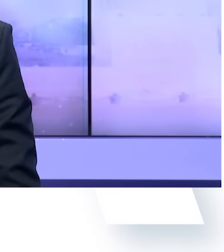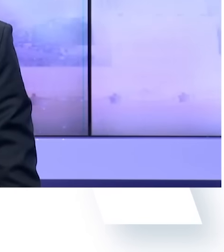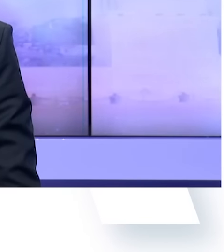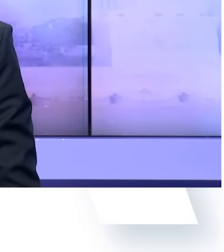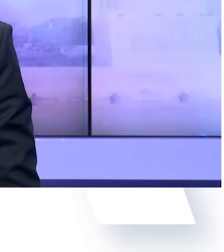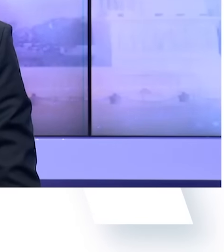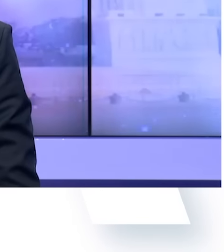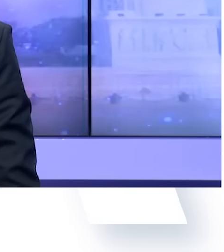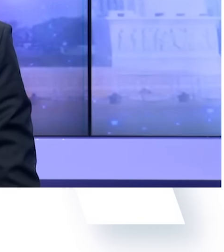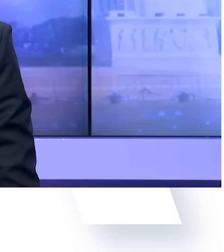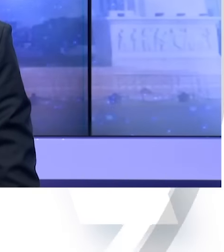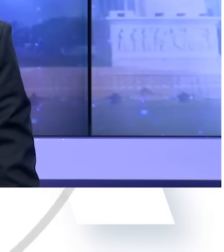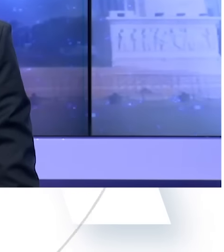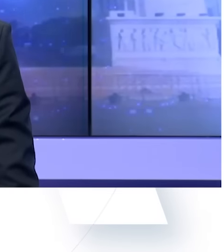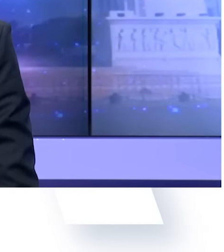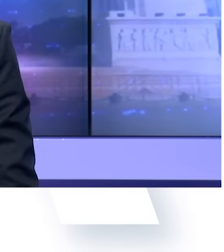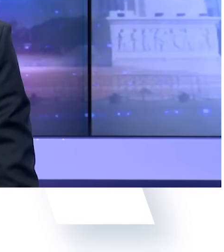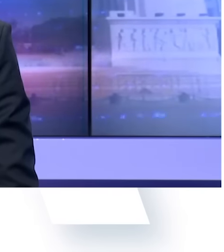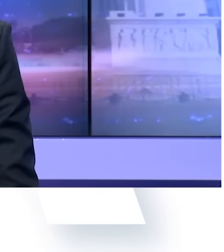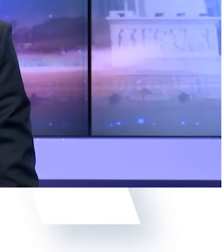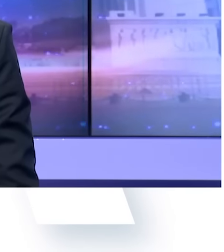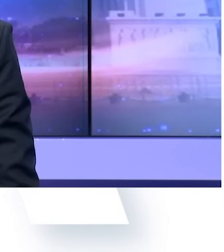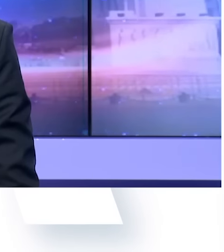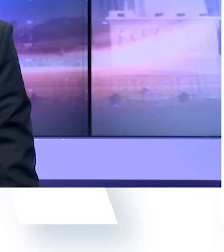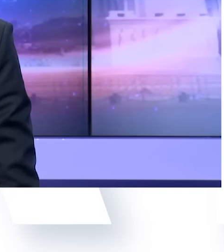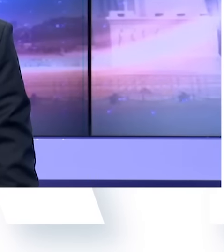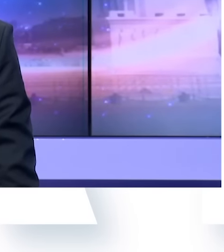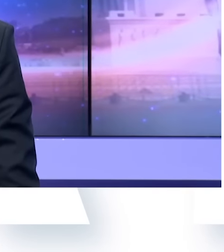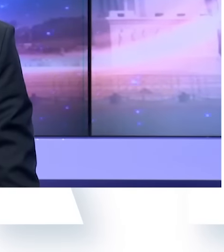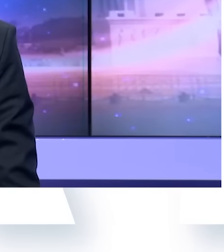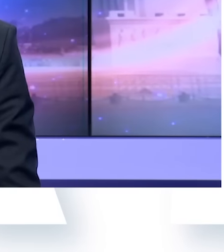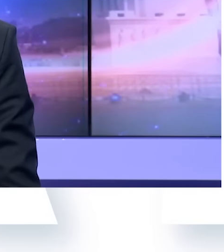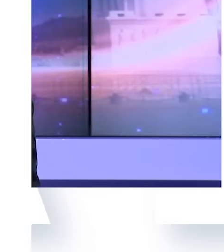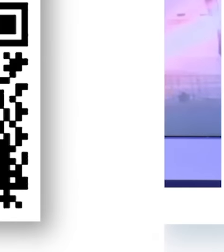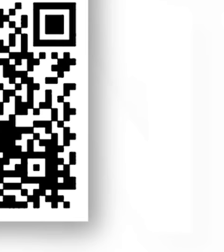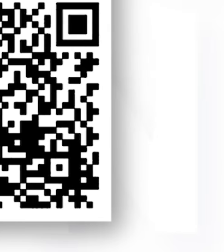กดตดตามและสมัครสมาชิก YouTube มดิชนTVเพีงแค่สแน QR Code ได้เลยครับ